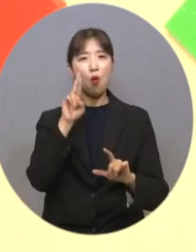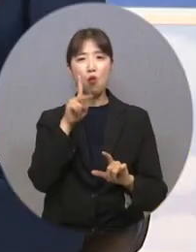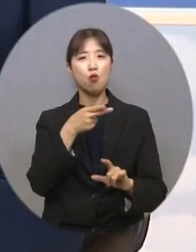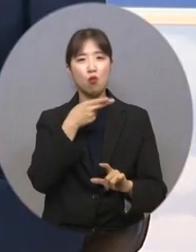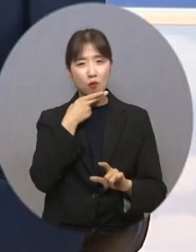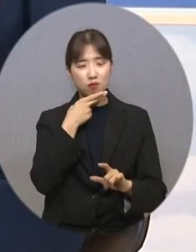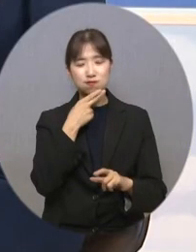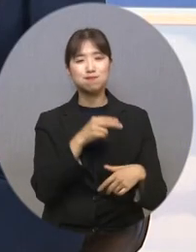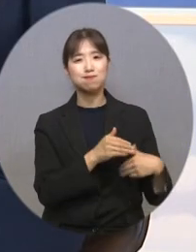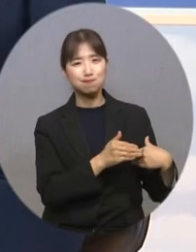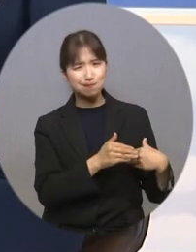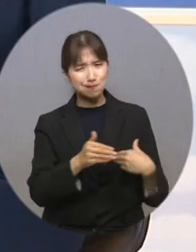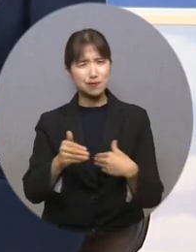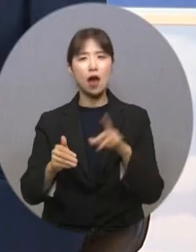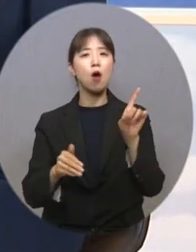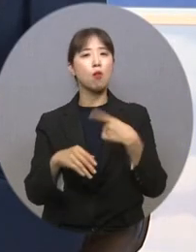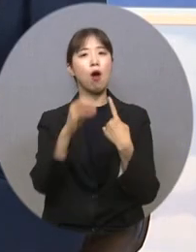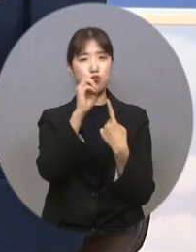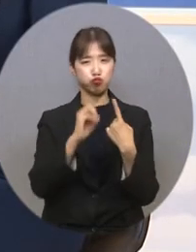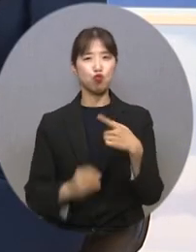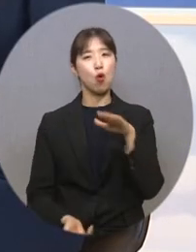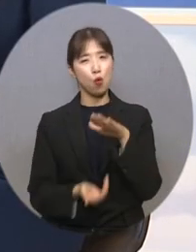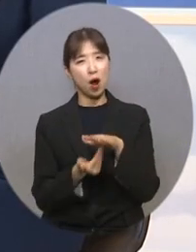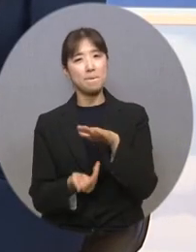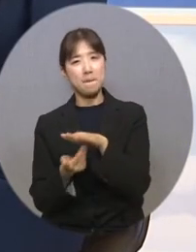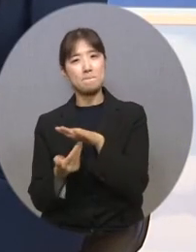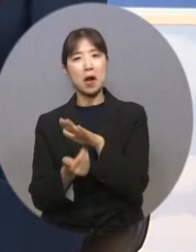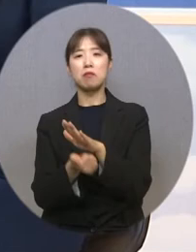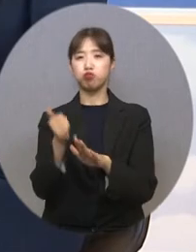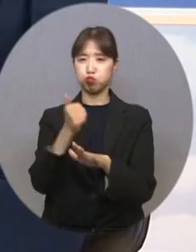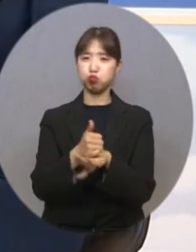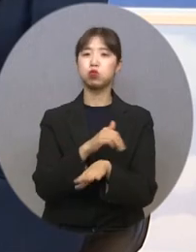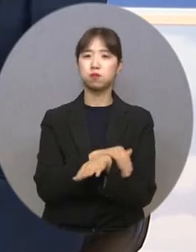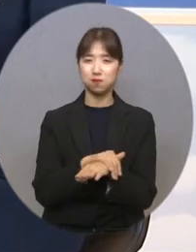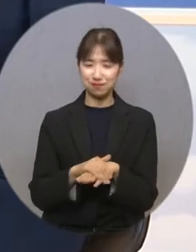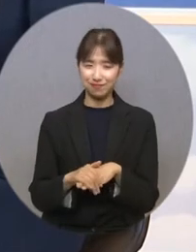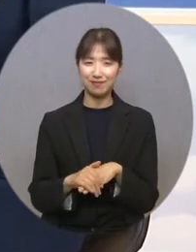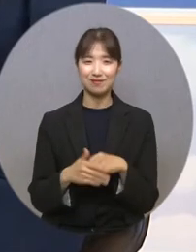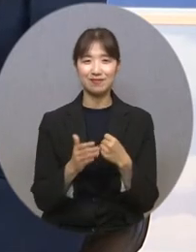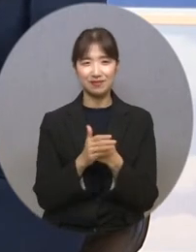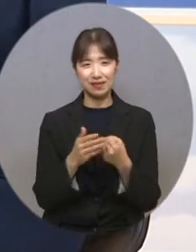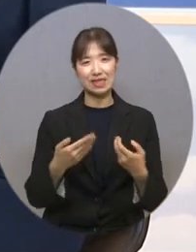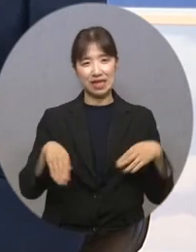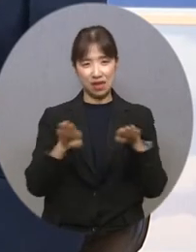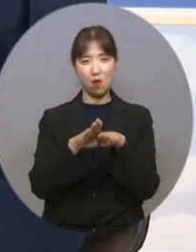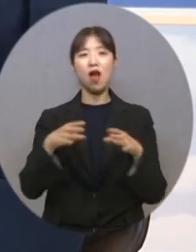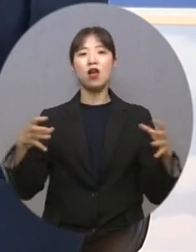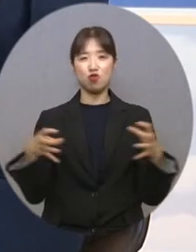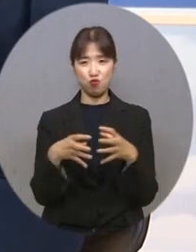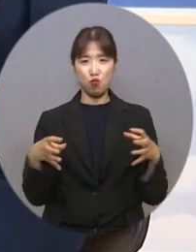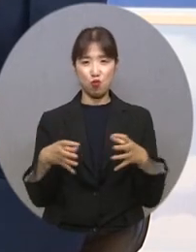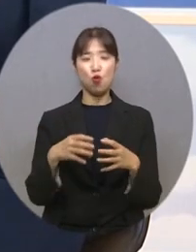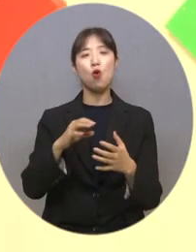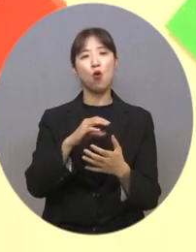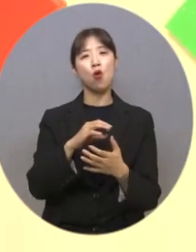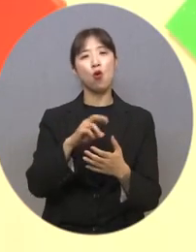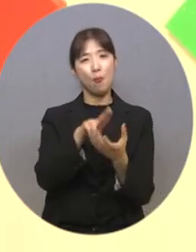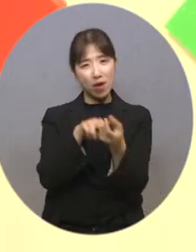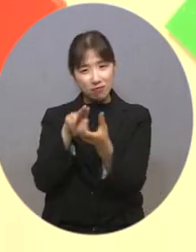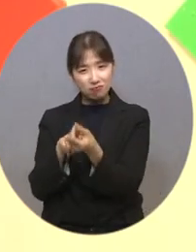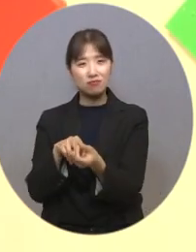빈틈없이 거의 다 100% 이렇게 해왔던 것 같아요. 네. 그래서 기관의 어떤 규모의 어떤